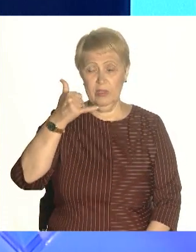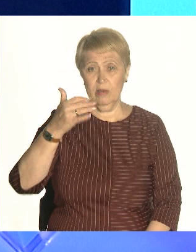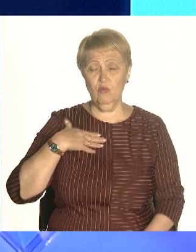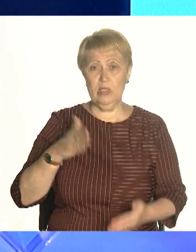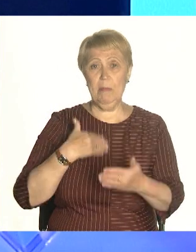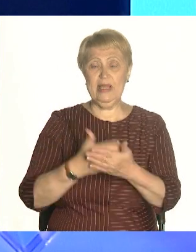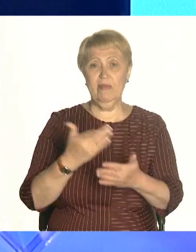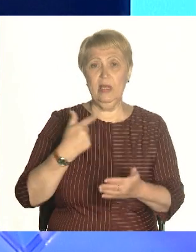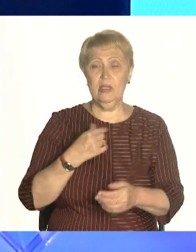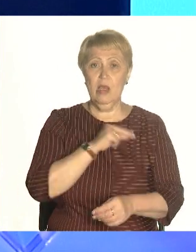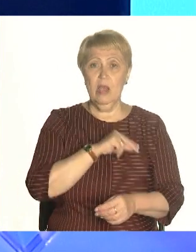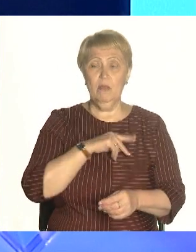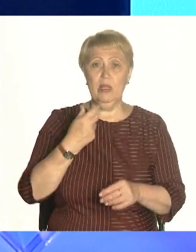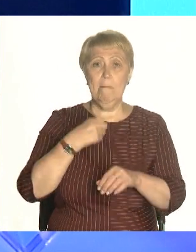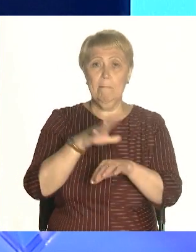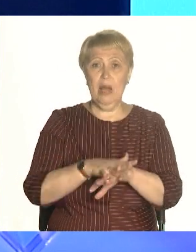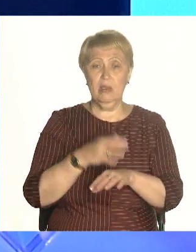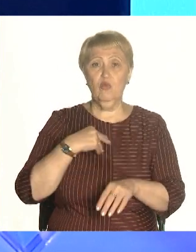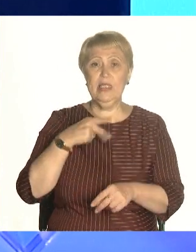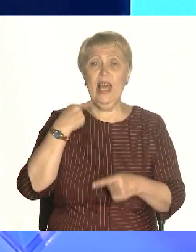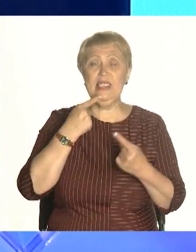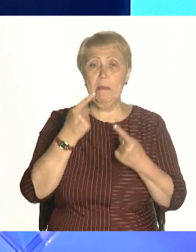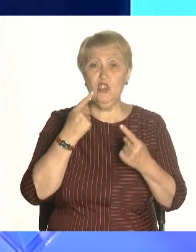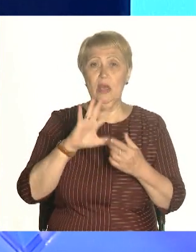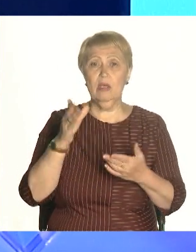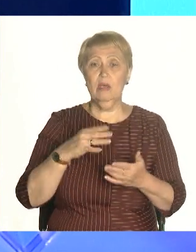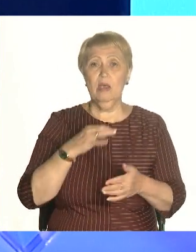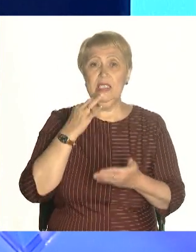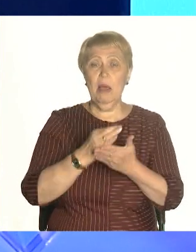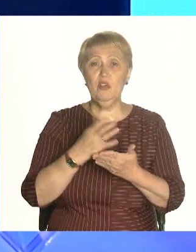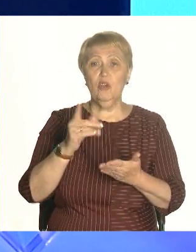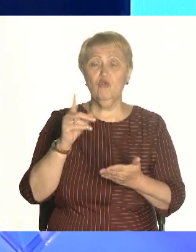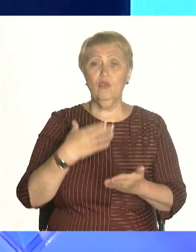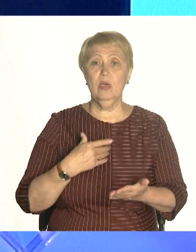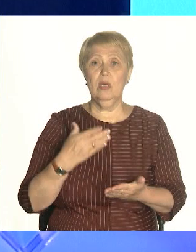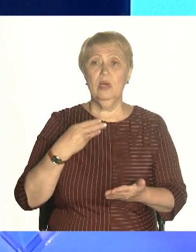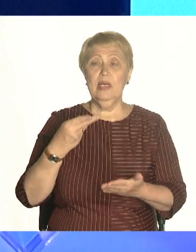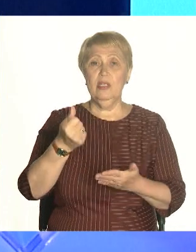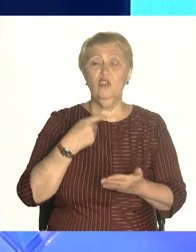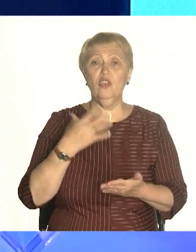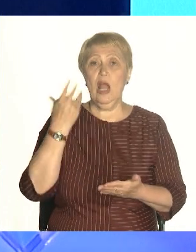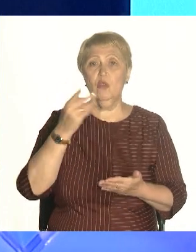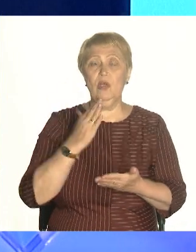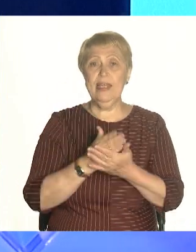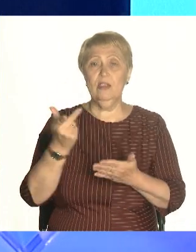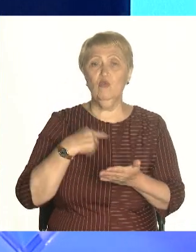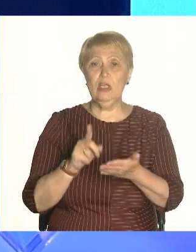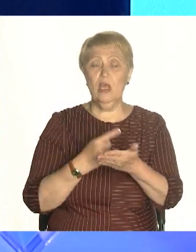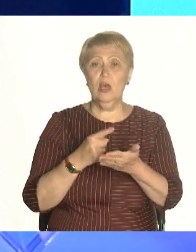банка, сообщает человеку о том, что в отношении денежных средств, которые находятся у него на